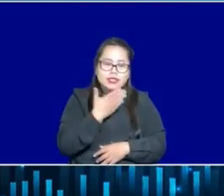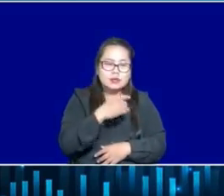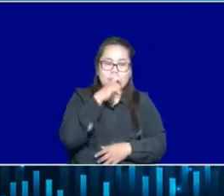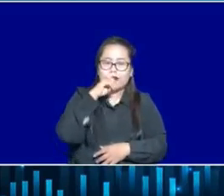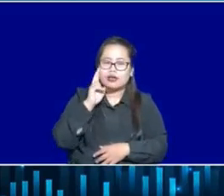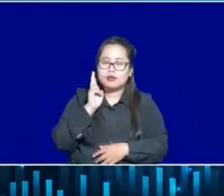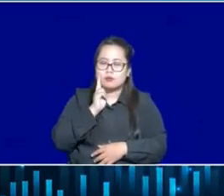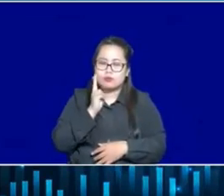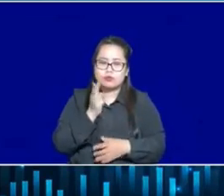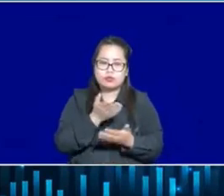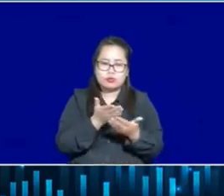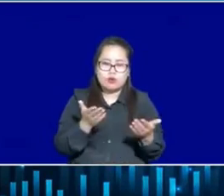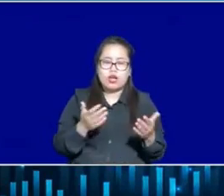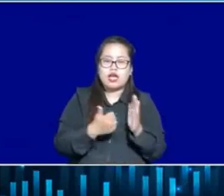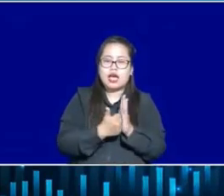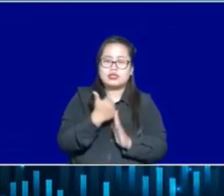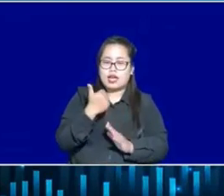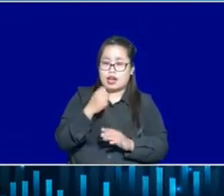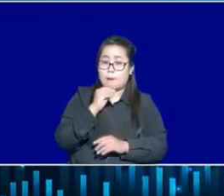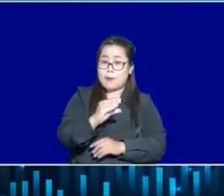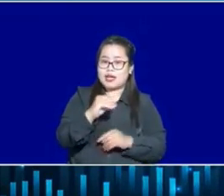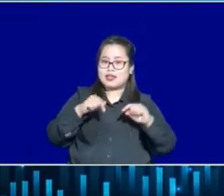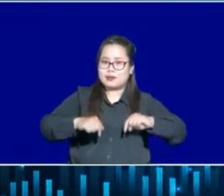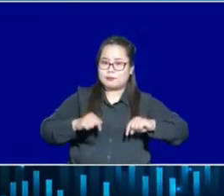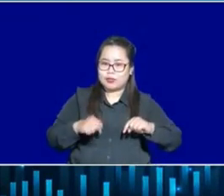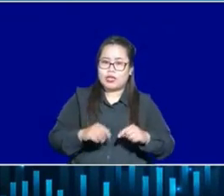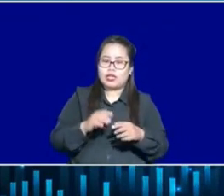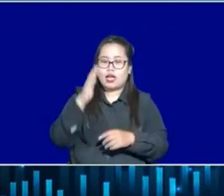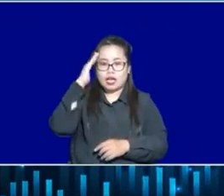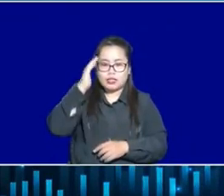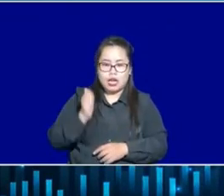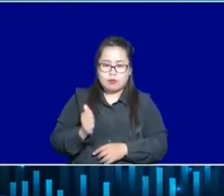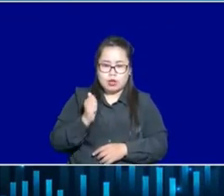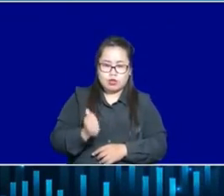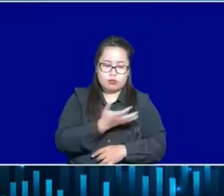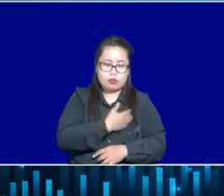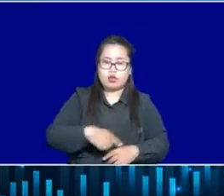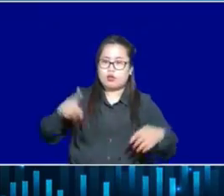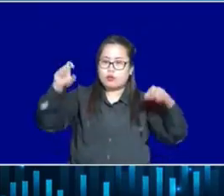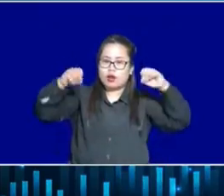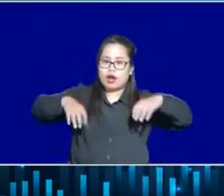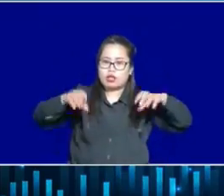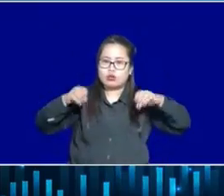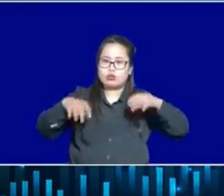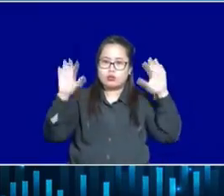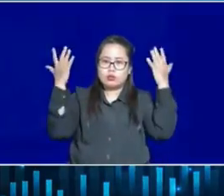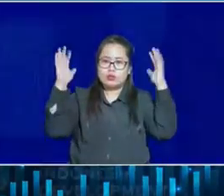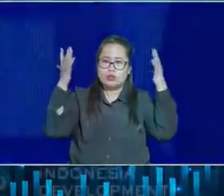pada acara pagi hari ini. Assalamualaikum warahmatullahi wabarakatuh.